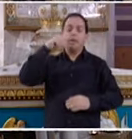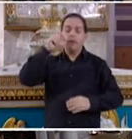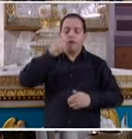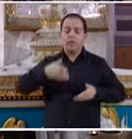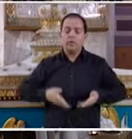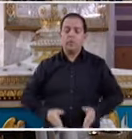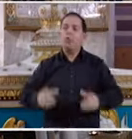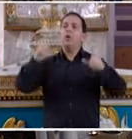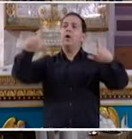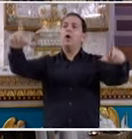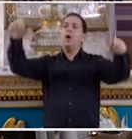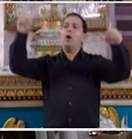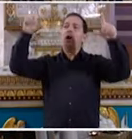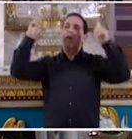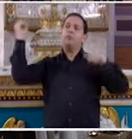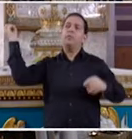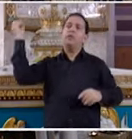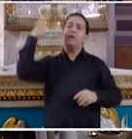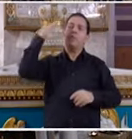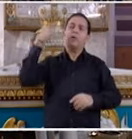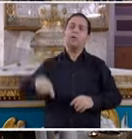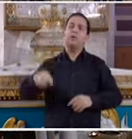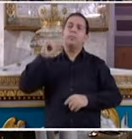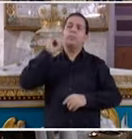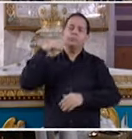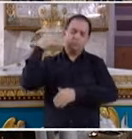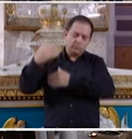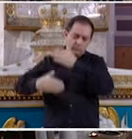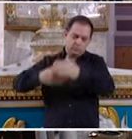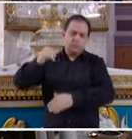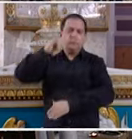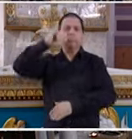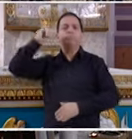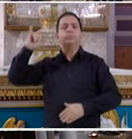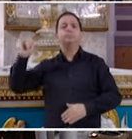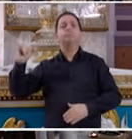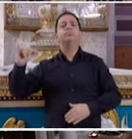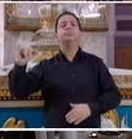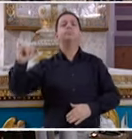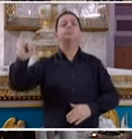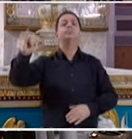ειν και αΐ, και εις τους αιώνας των αιώνων.